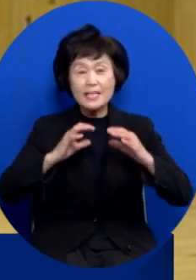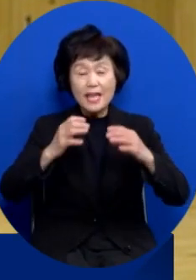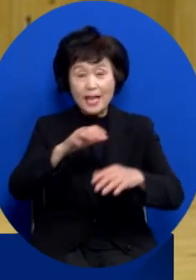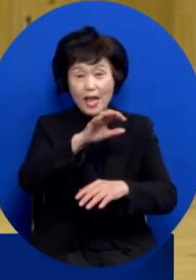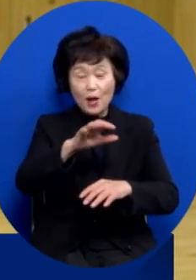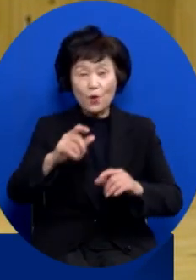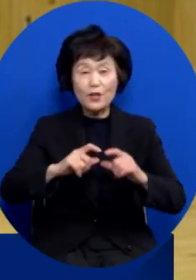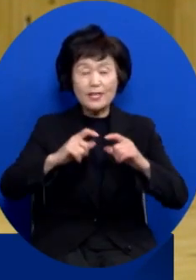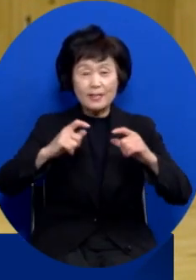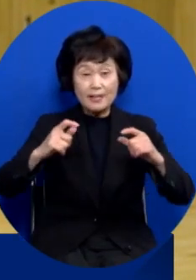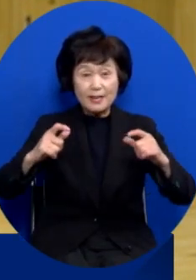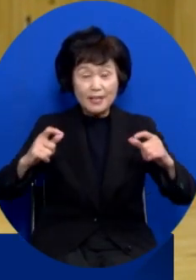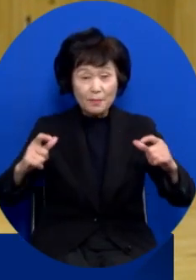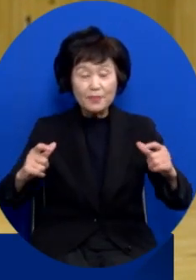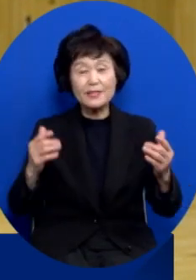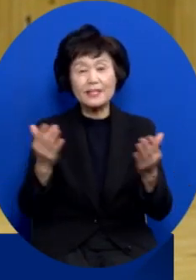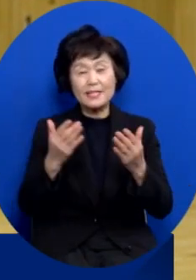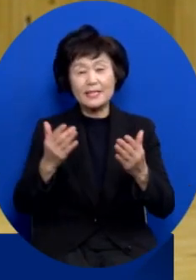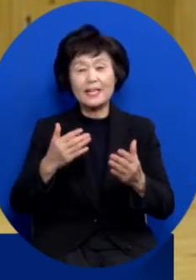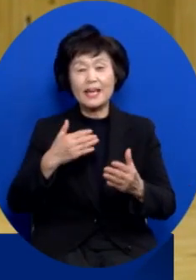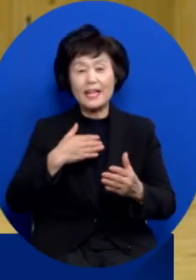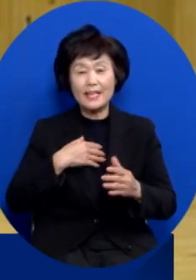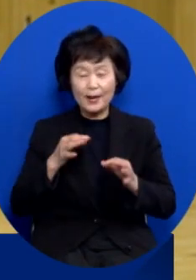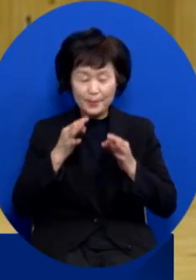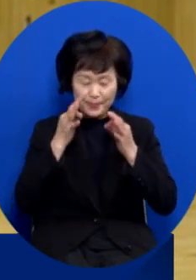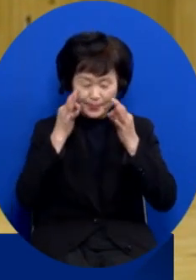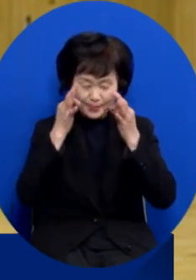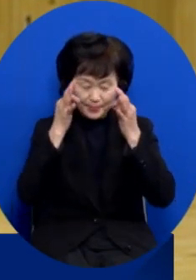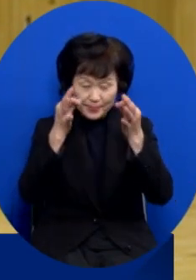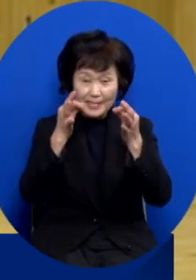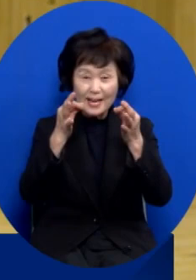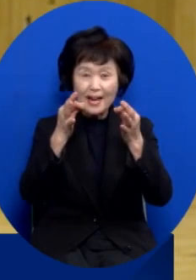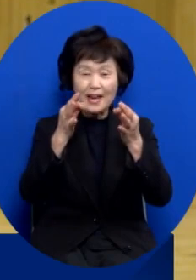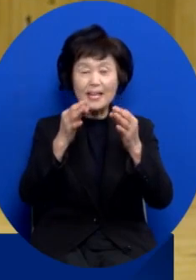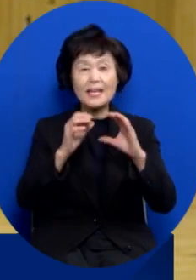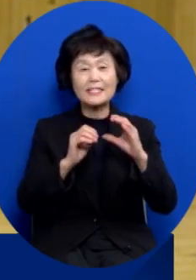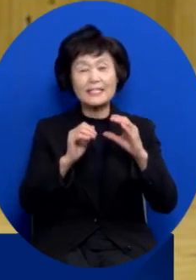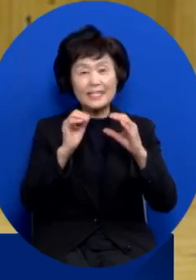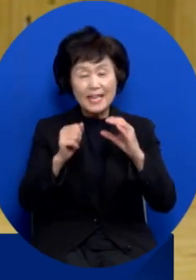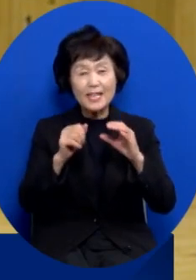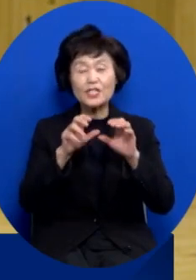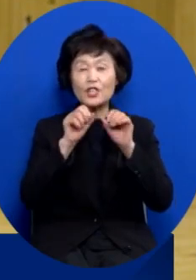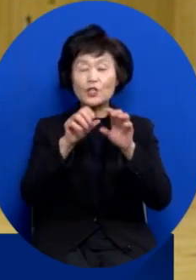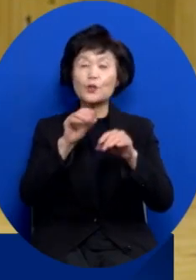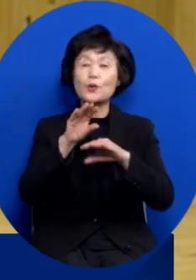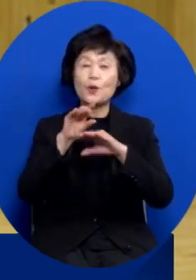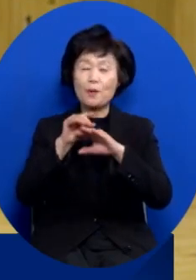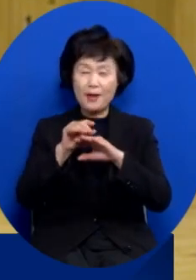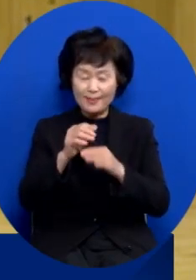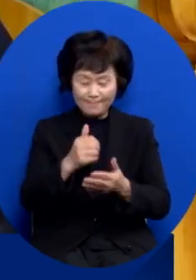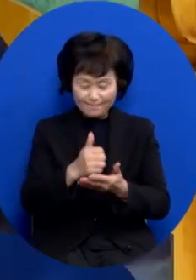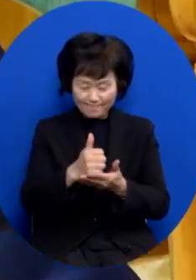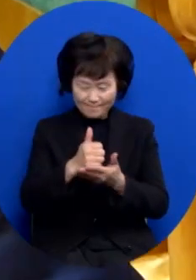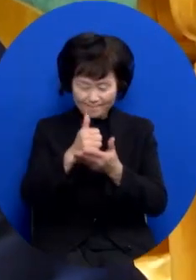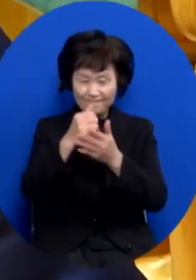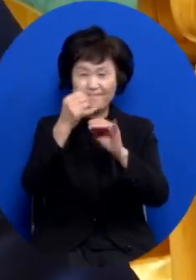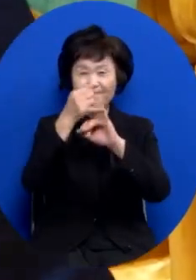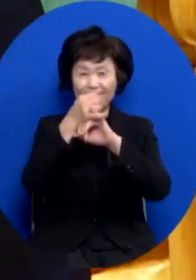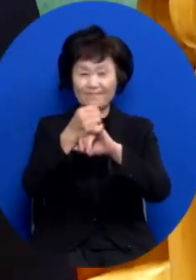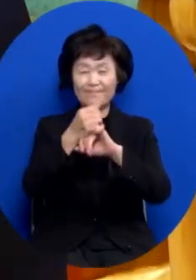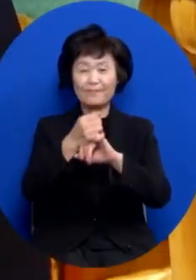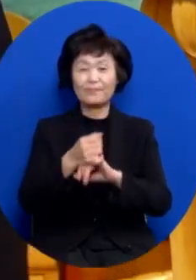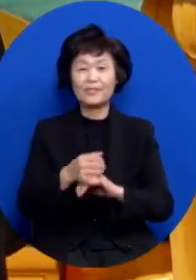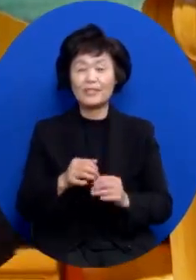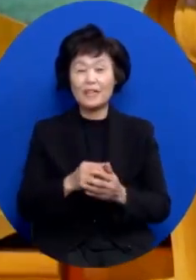일에 제가 최선을 다해 CTS 선교방송을 섬기겠습니다.